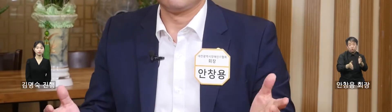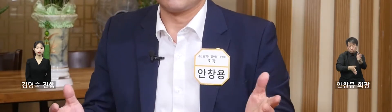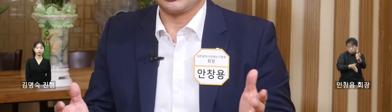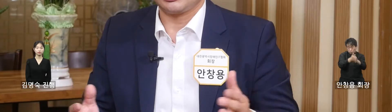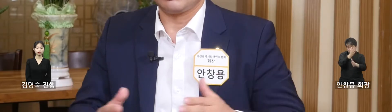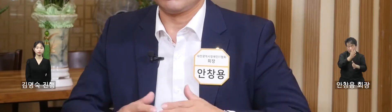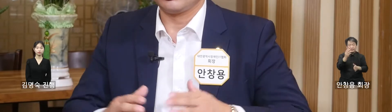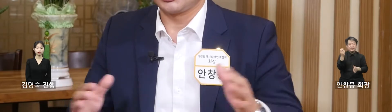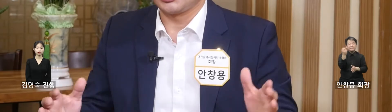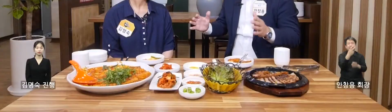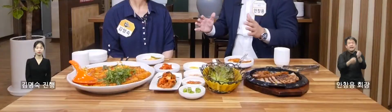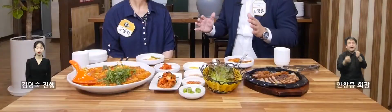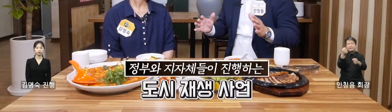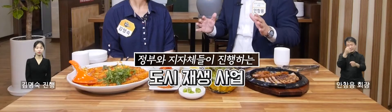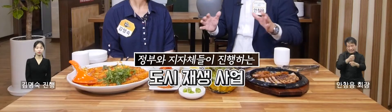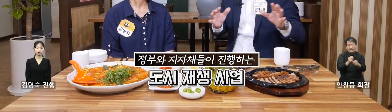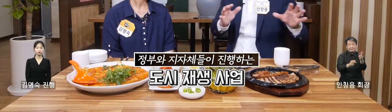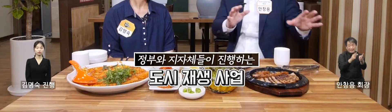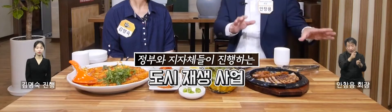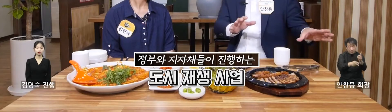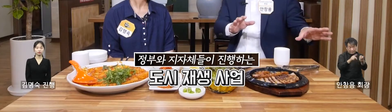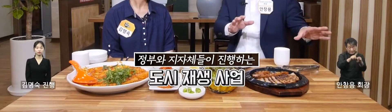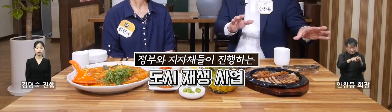지금 정부나 모든 지자체들이